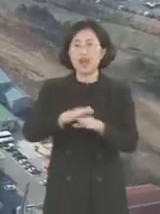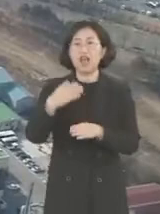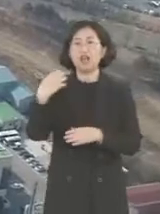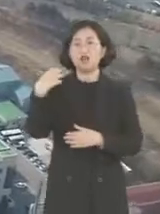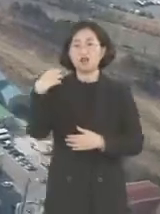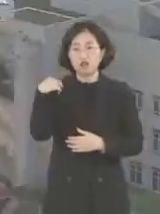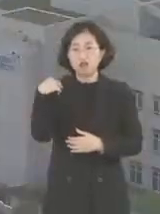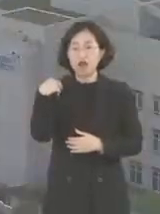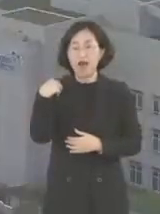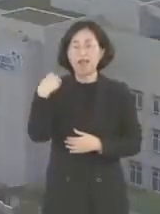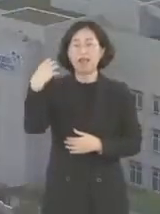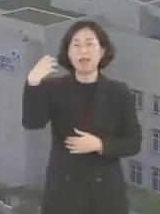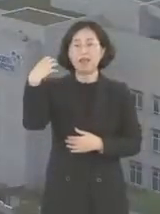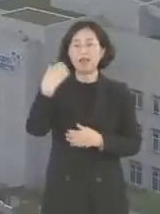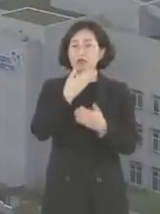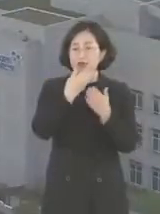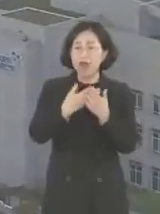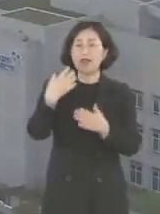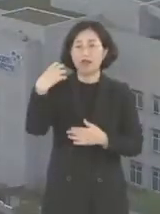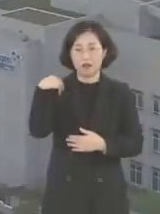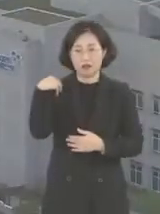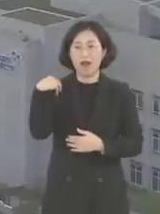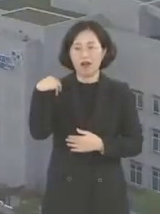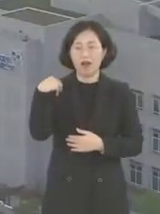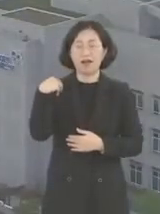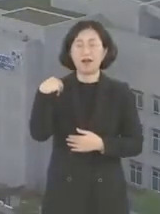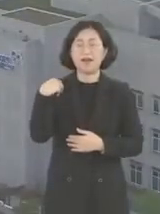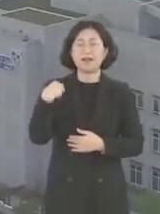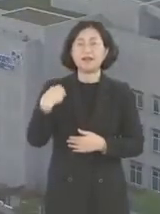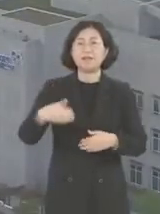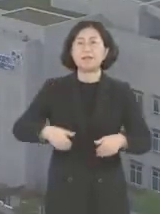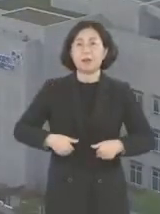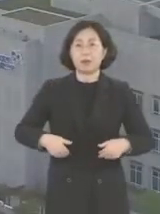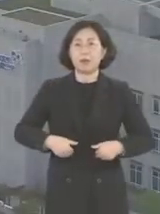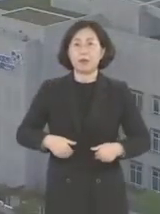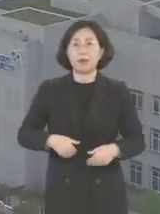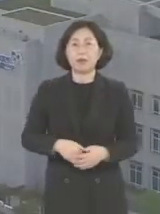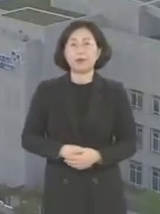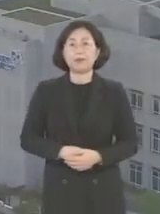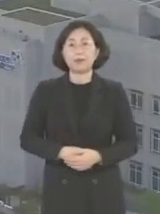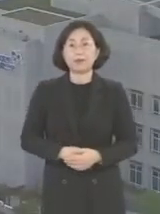핵심축의 역할을 할지는 대전시의 역량에 달렸습니다. TJB 장석영입니다.